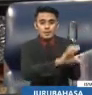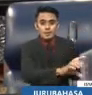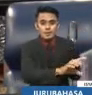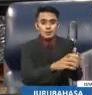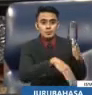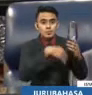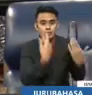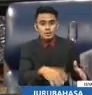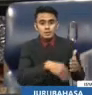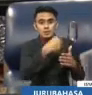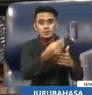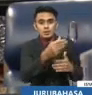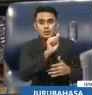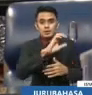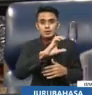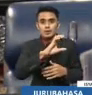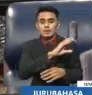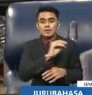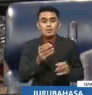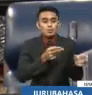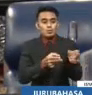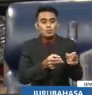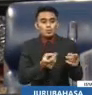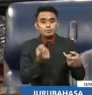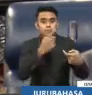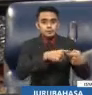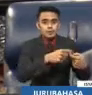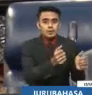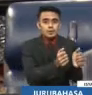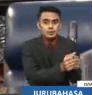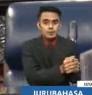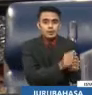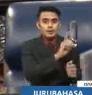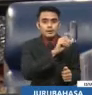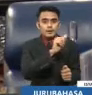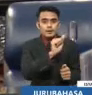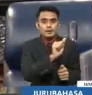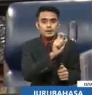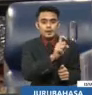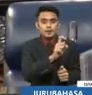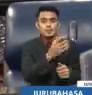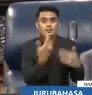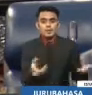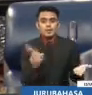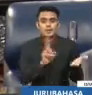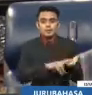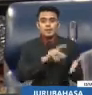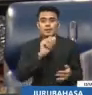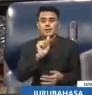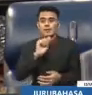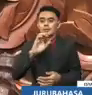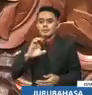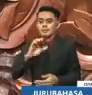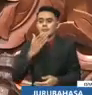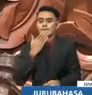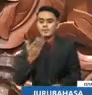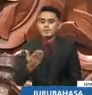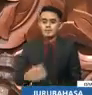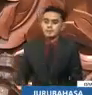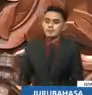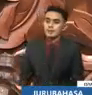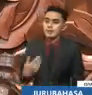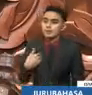dikeluarkan oleh oleh si dan hanya berurusan dengan mdx yang lihat daftar oleh Steve masih